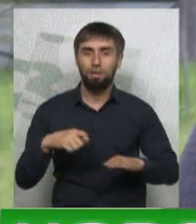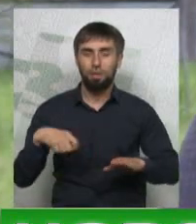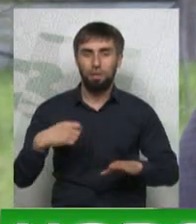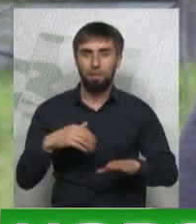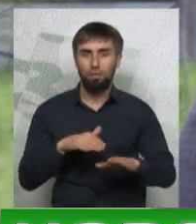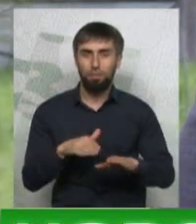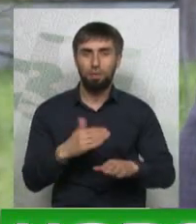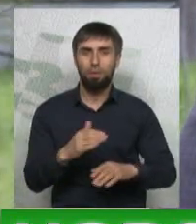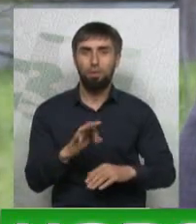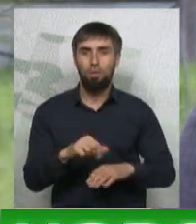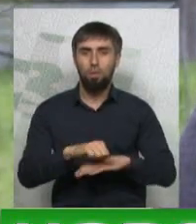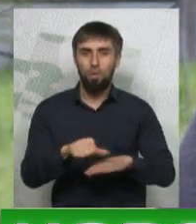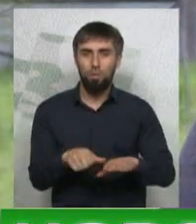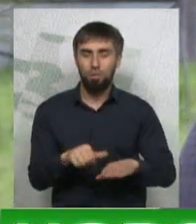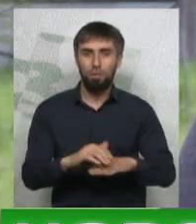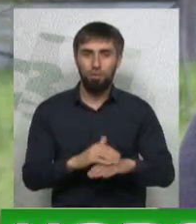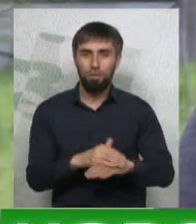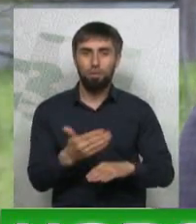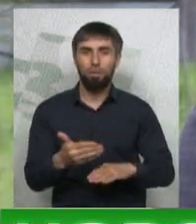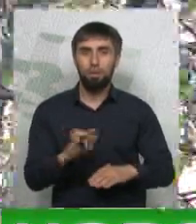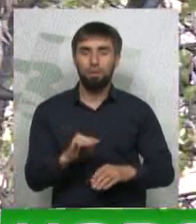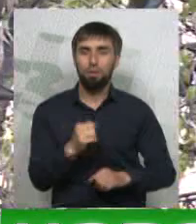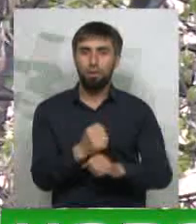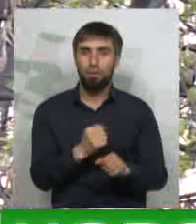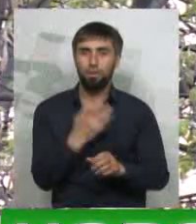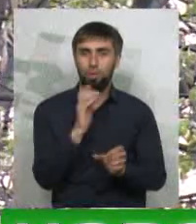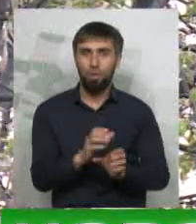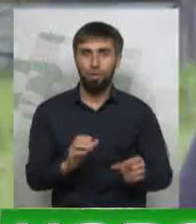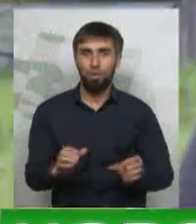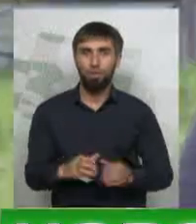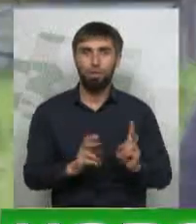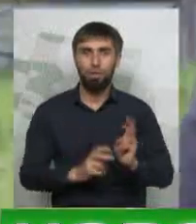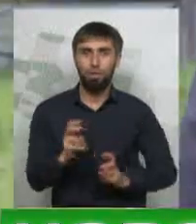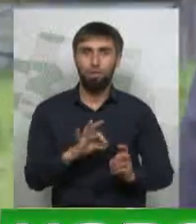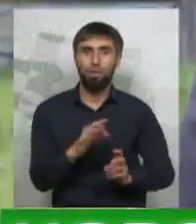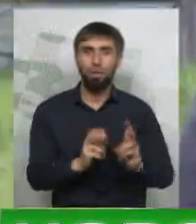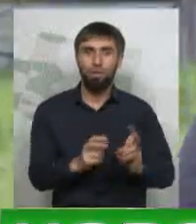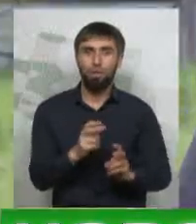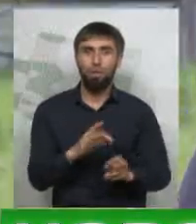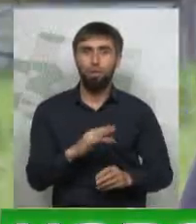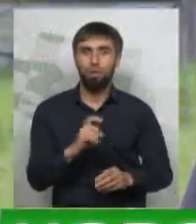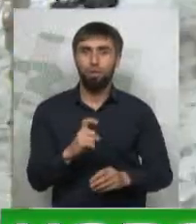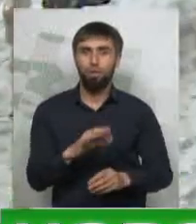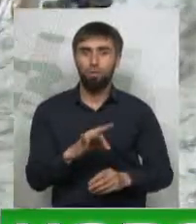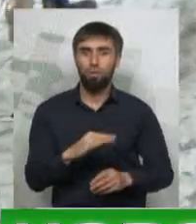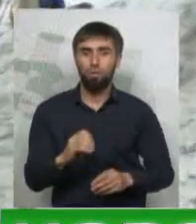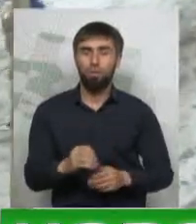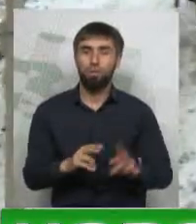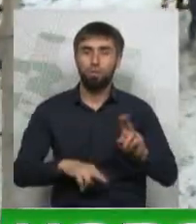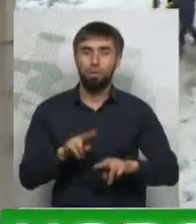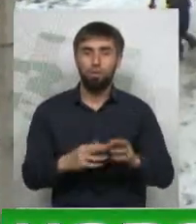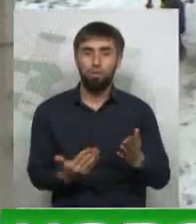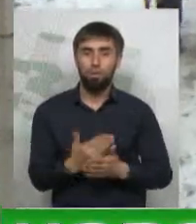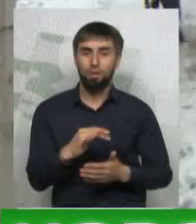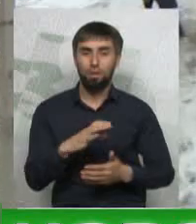обувная, завод по производству радиаторов и завод по производству очистных сооружений. Строительство новых